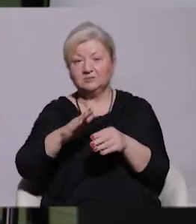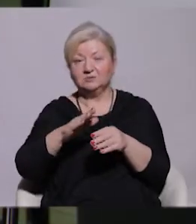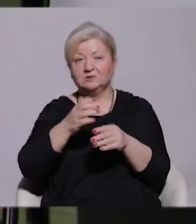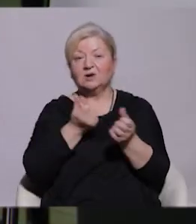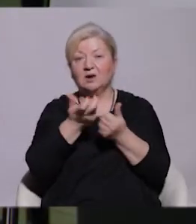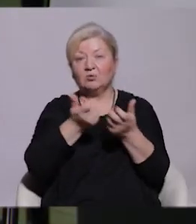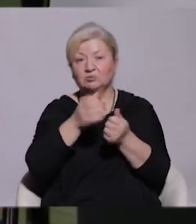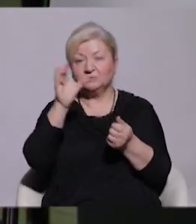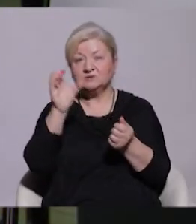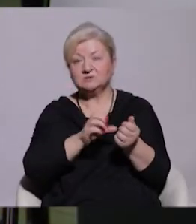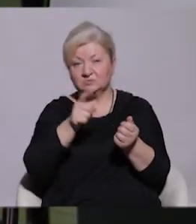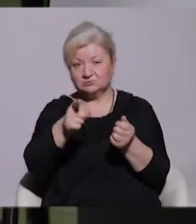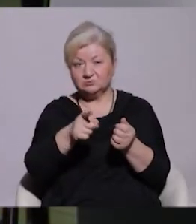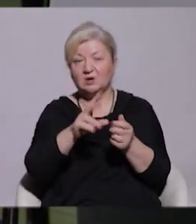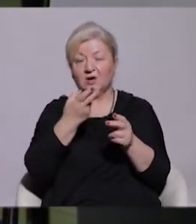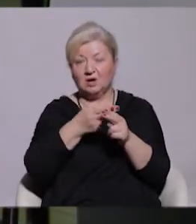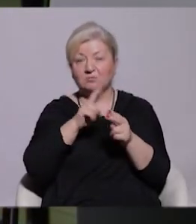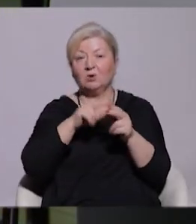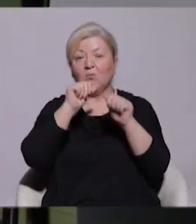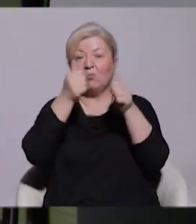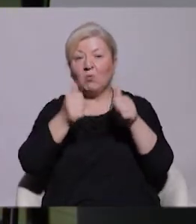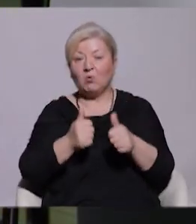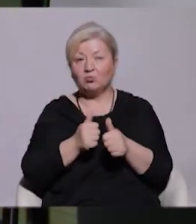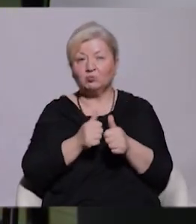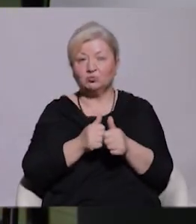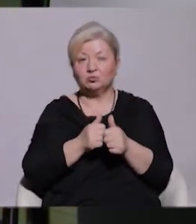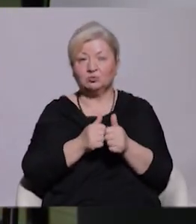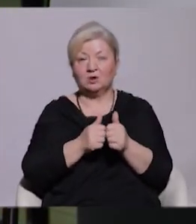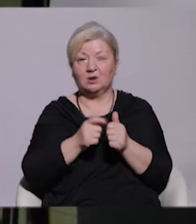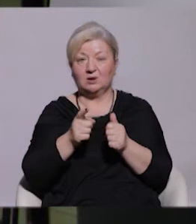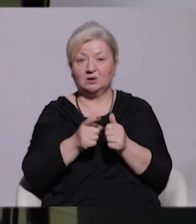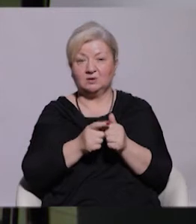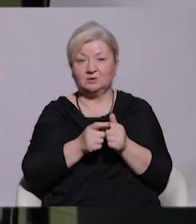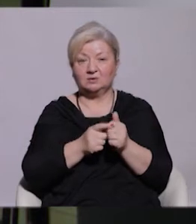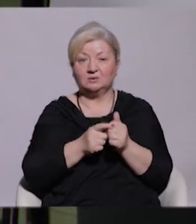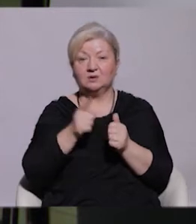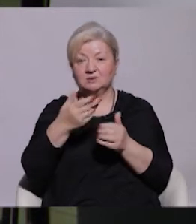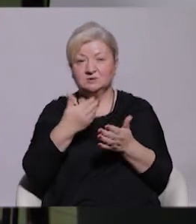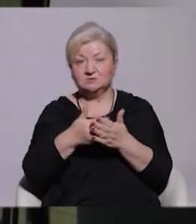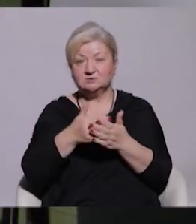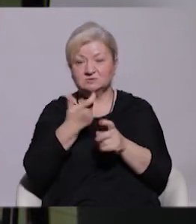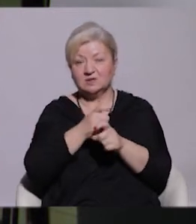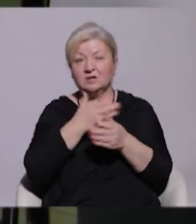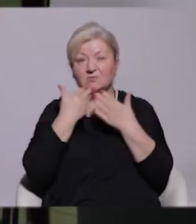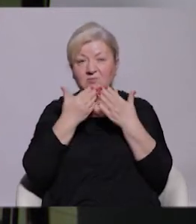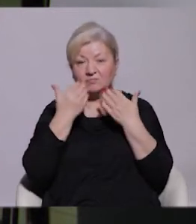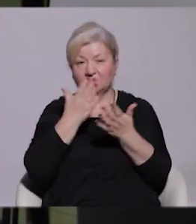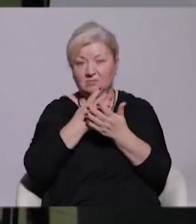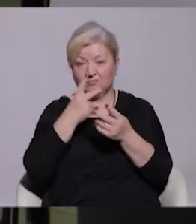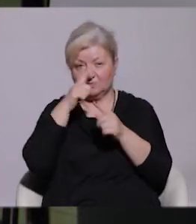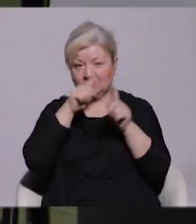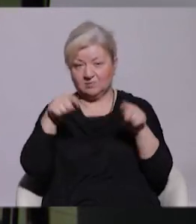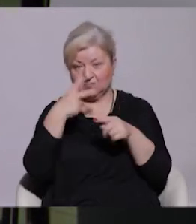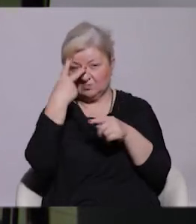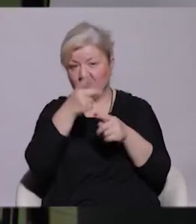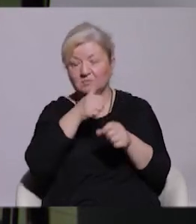ხო? ამიტომაც სიტყვა ფორმულა, რომელიც მე არ მიყვარს მაგალითად, ანუ ეს არის ძალიან მარტივი გამოსახულება,